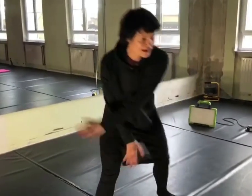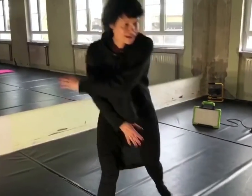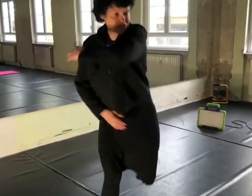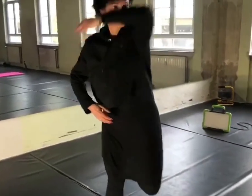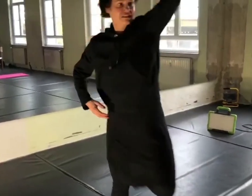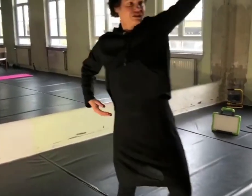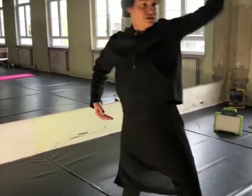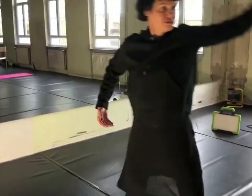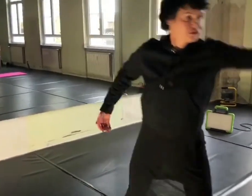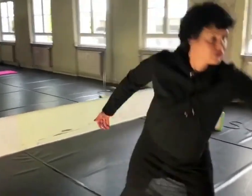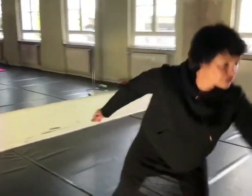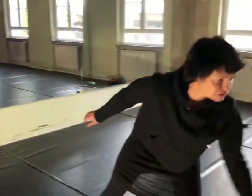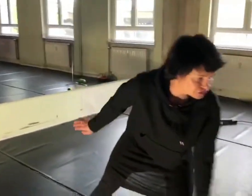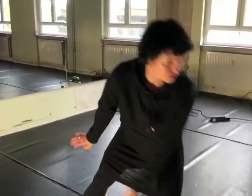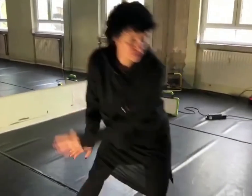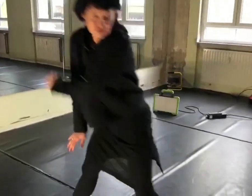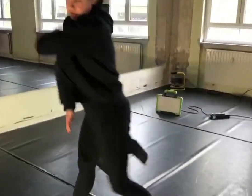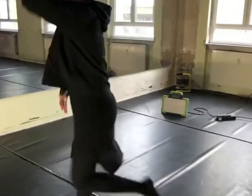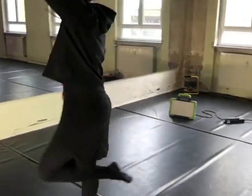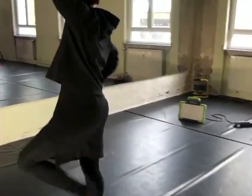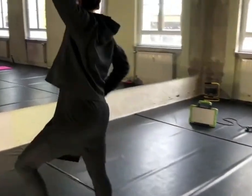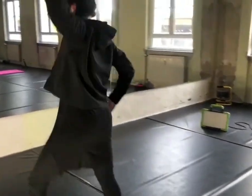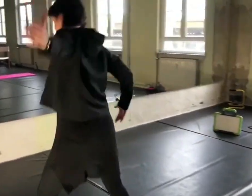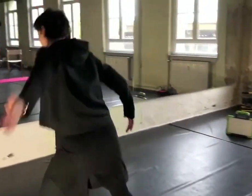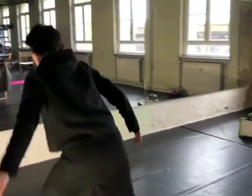Richtig im Kreis. Kadir.